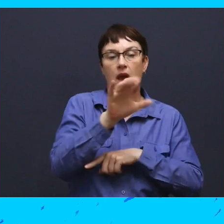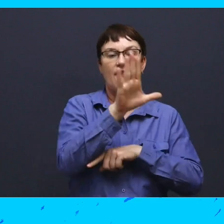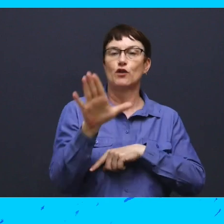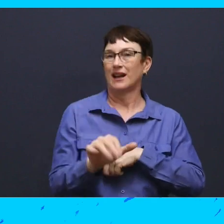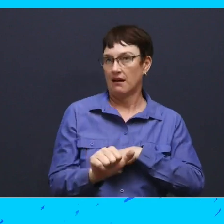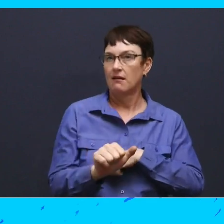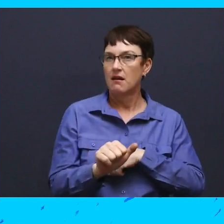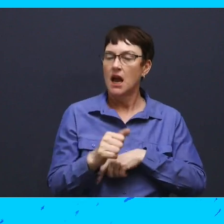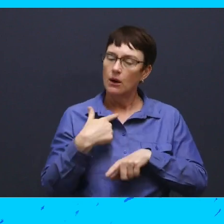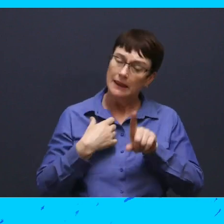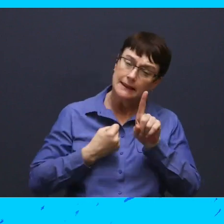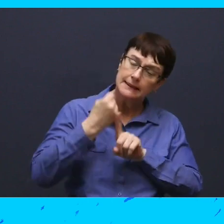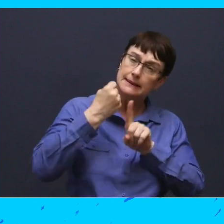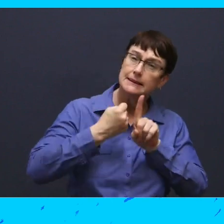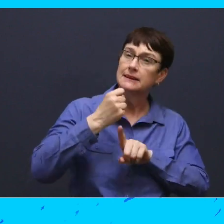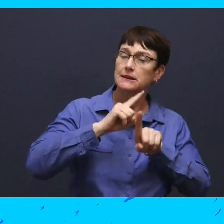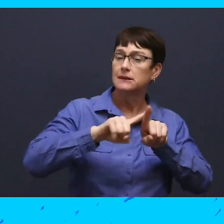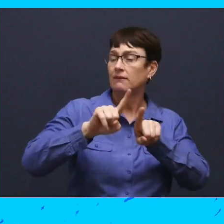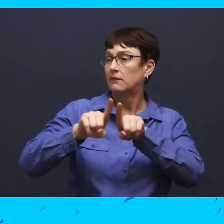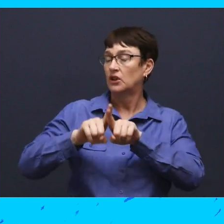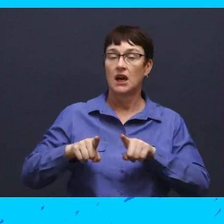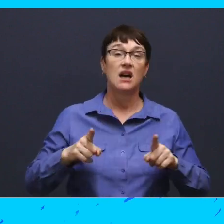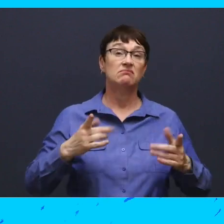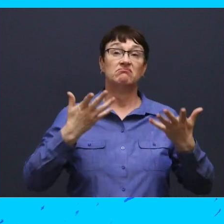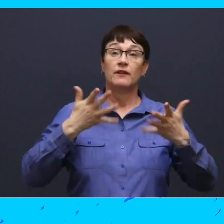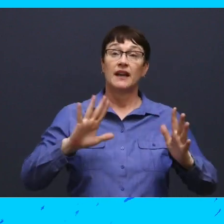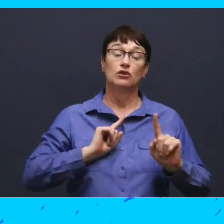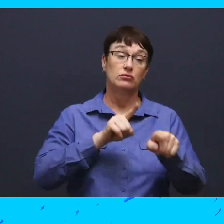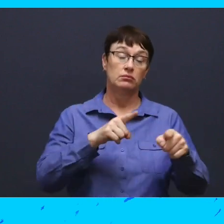question. Alors, ce qui a été